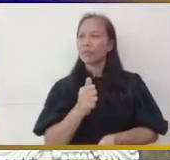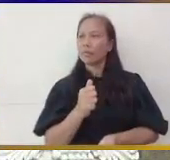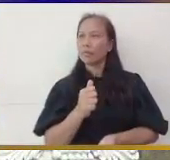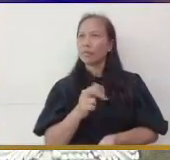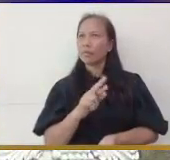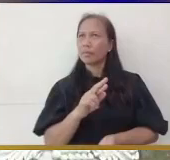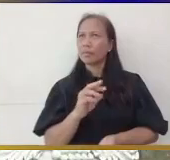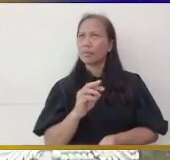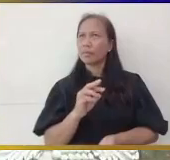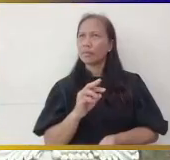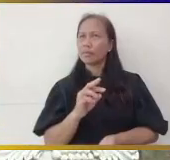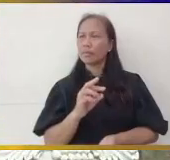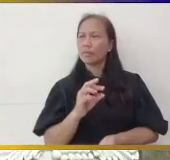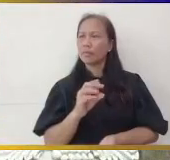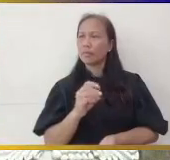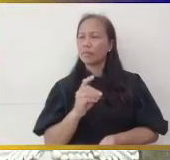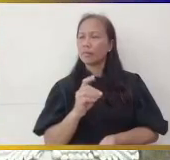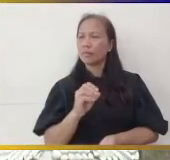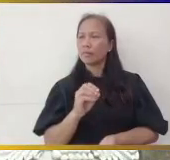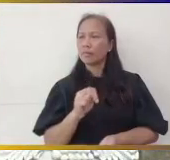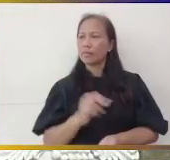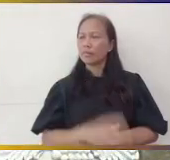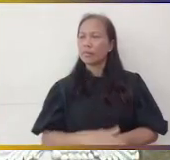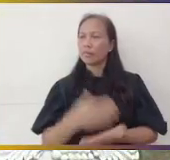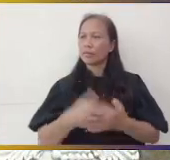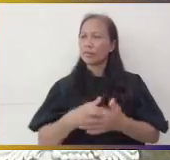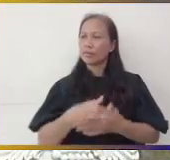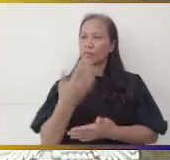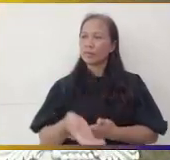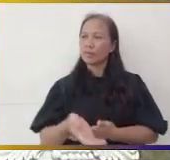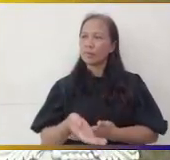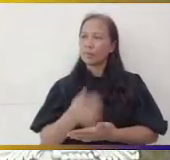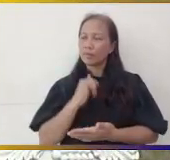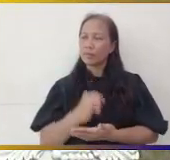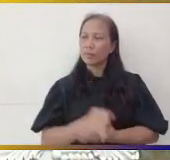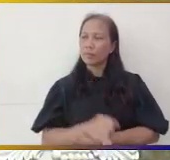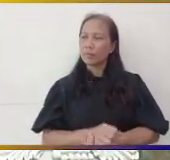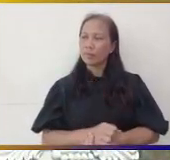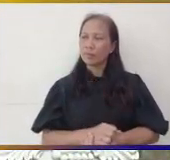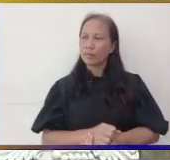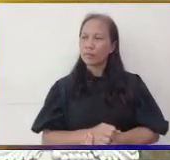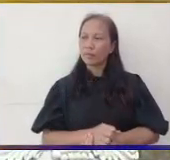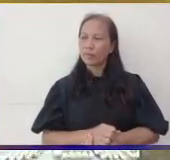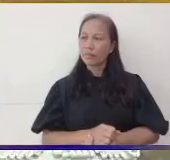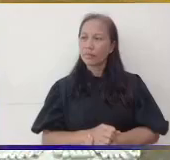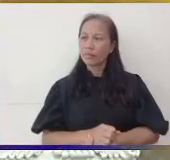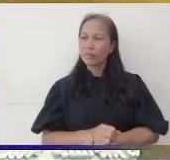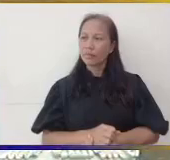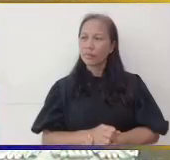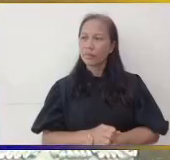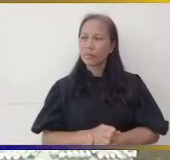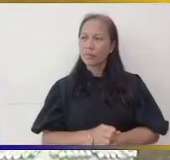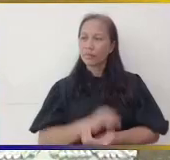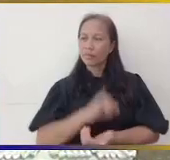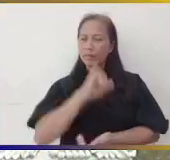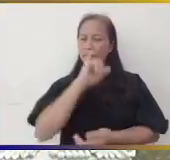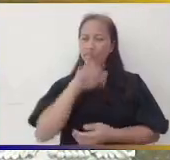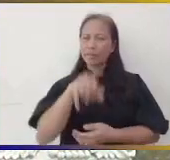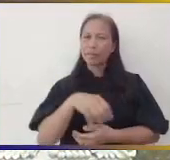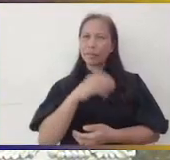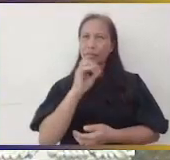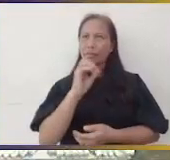brecia okay and the next na atin pong pag-uusapan ay ito po naman si John